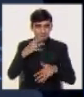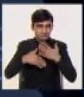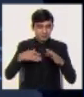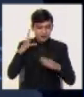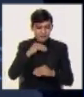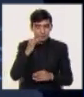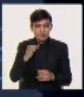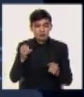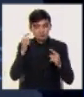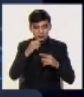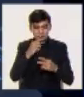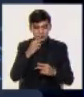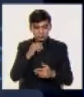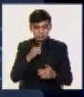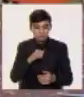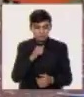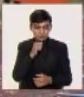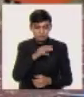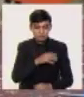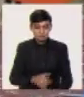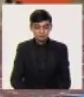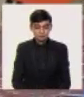пыталась понять Индира Кокимова.